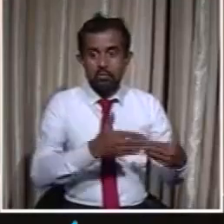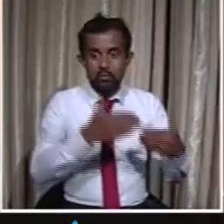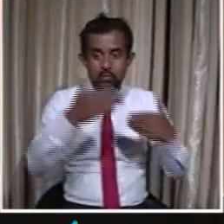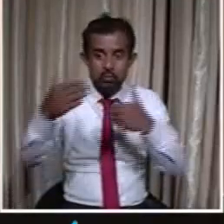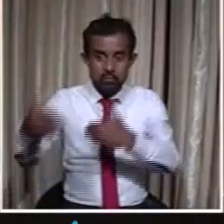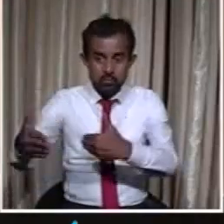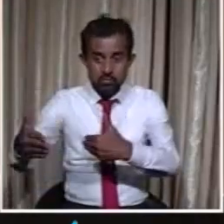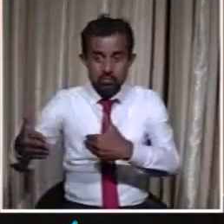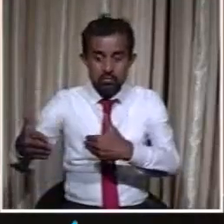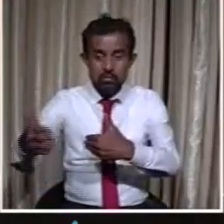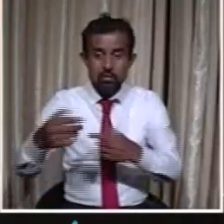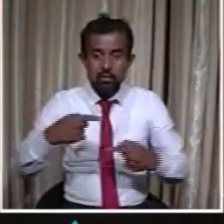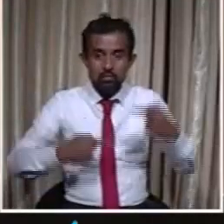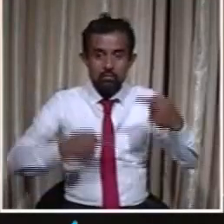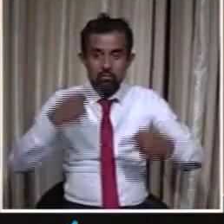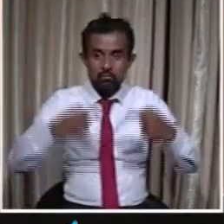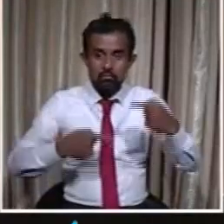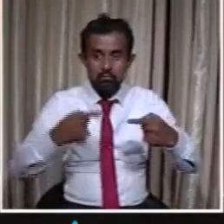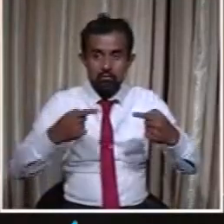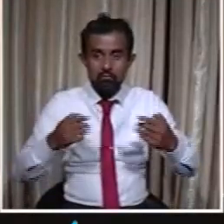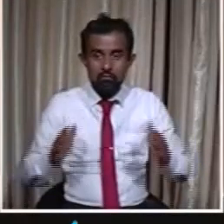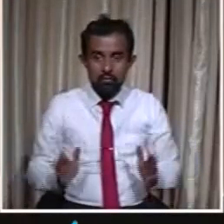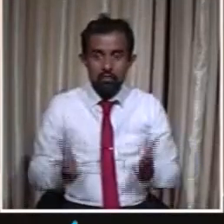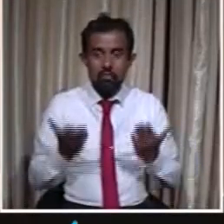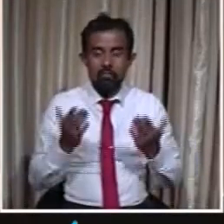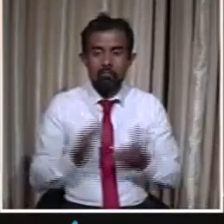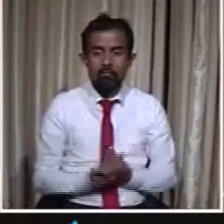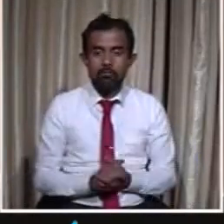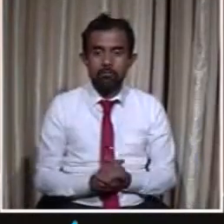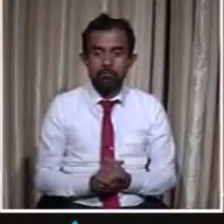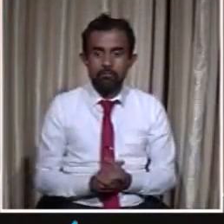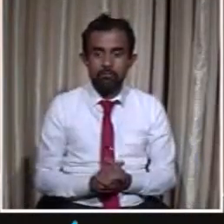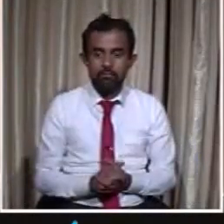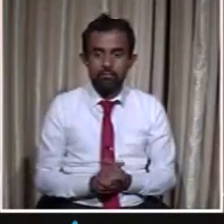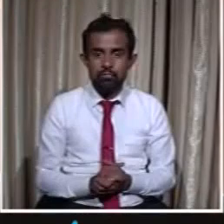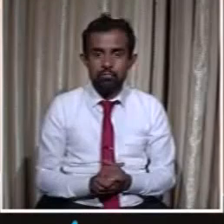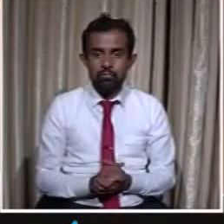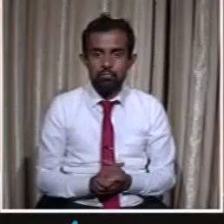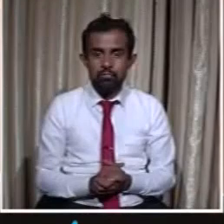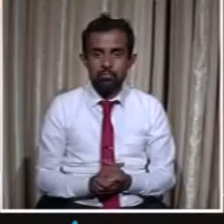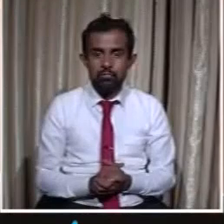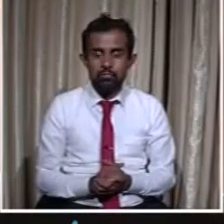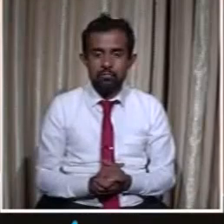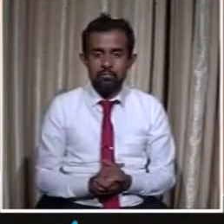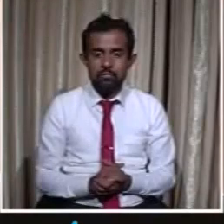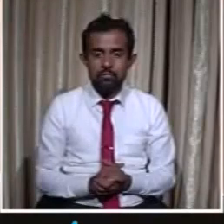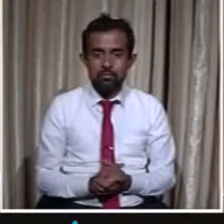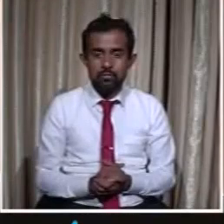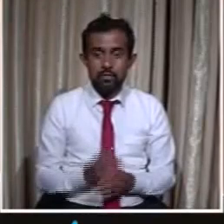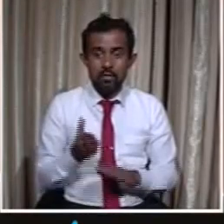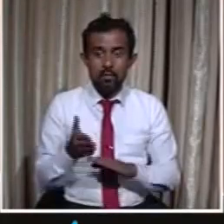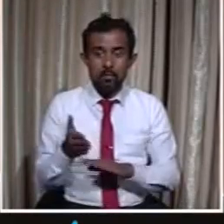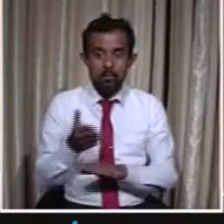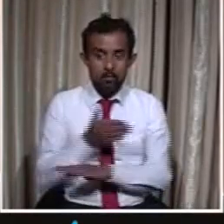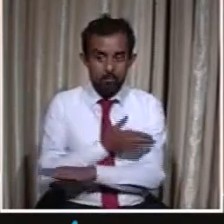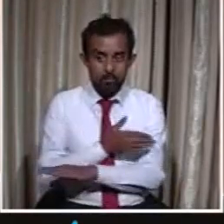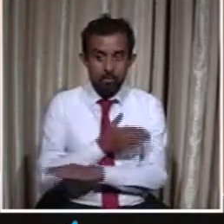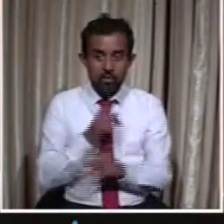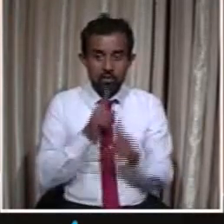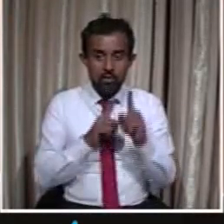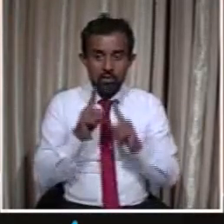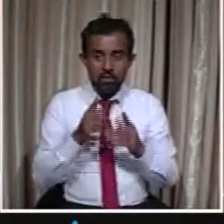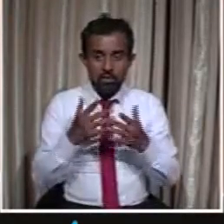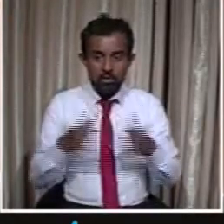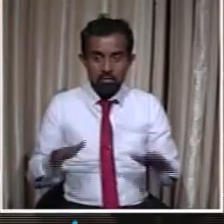விவாதங்கள் நடைபெற்றுக் கொண்டிருக்கிறது. இங்கு இதற்கு முன்பு கருத்து கூறியவர்கள் அவசர கால தடை சட்டம்